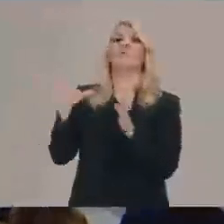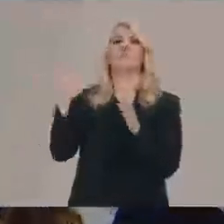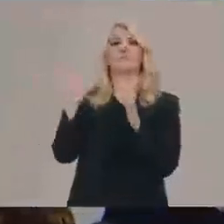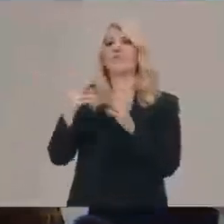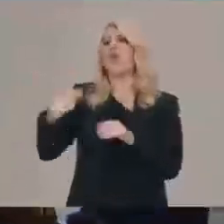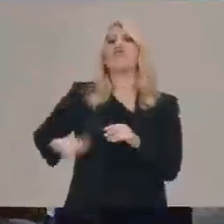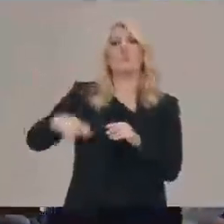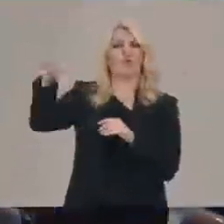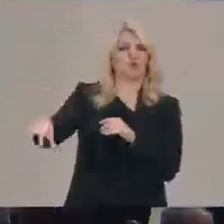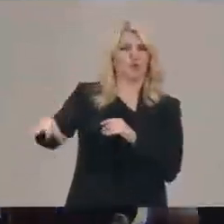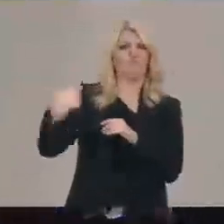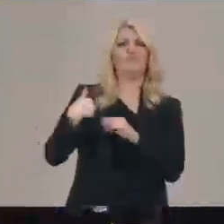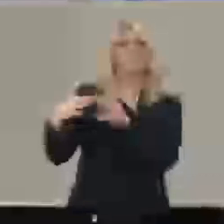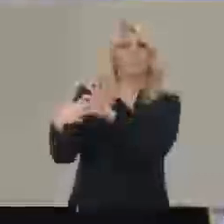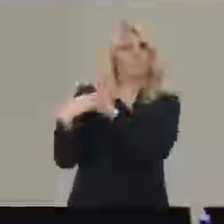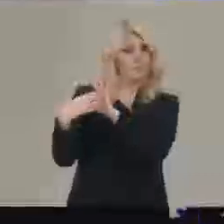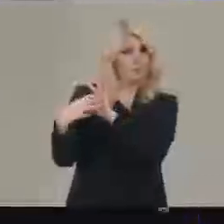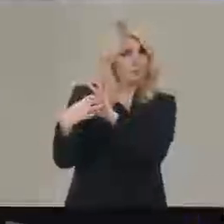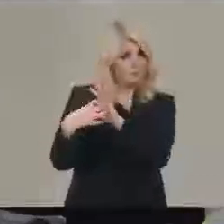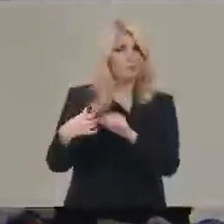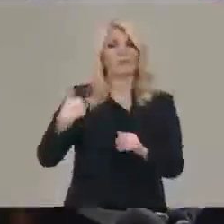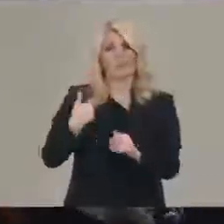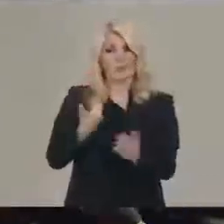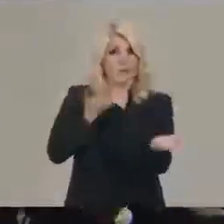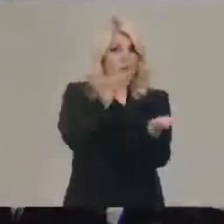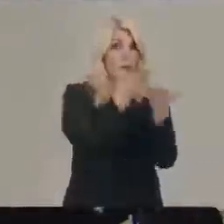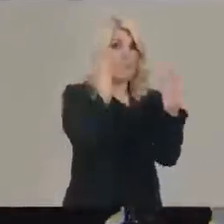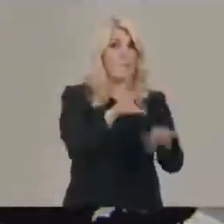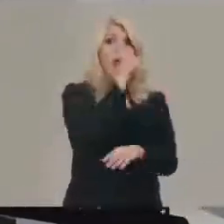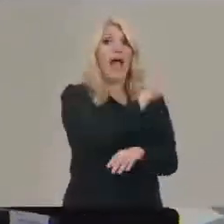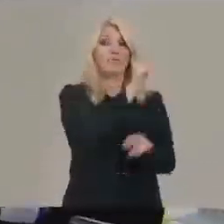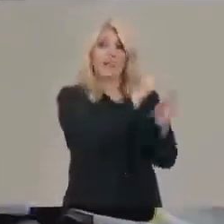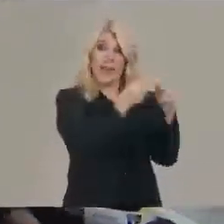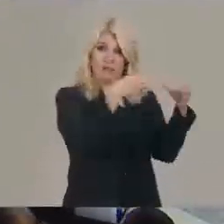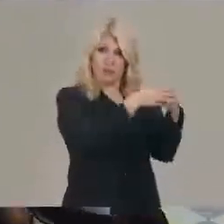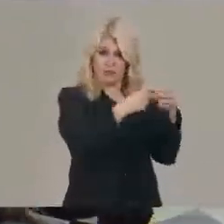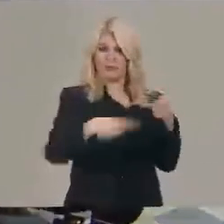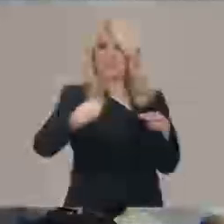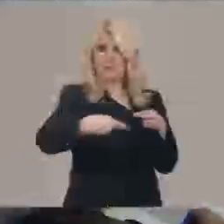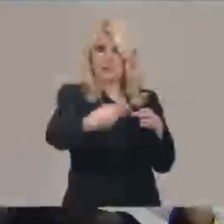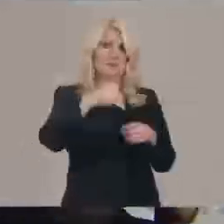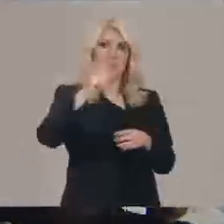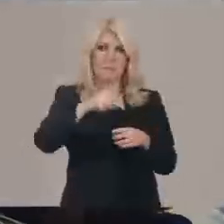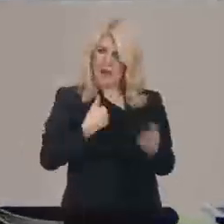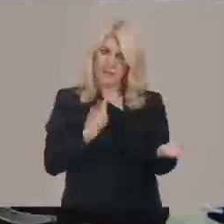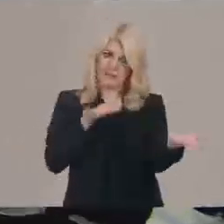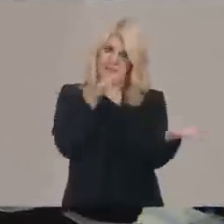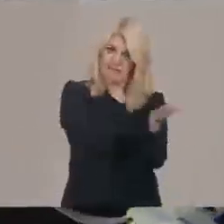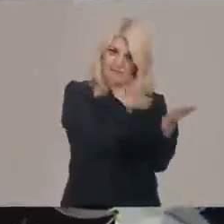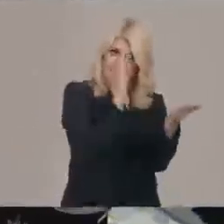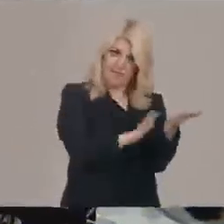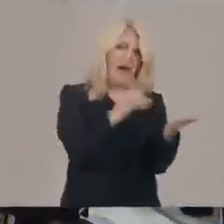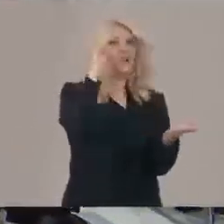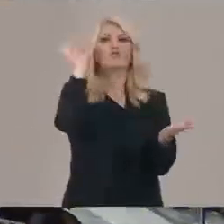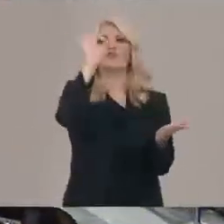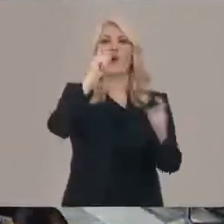λάβουμε έγκριση τις αμέσως επόμενες μέρες, ώστε να έχουμε υποχρεωτική